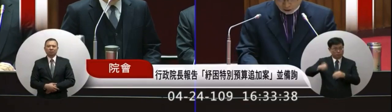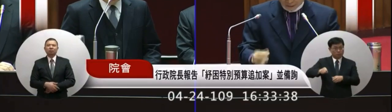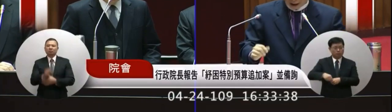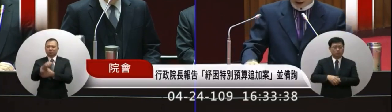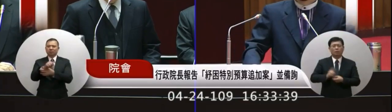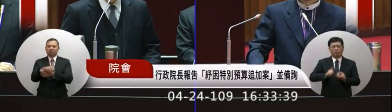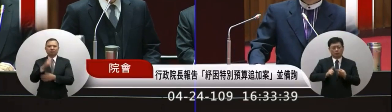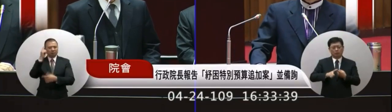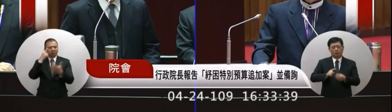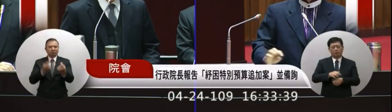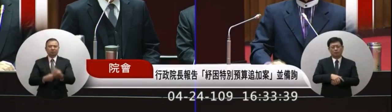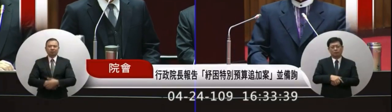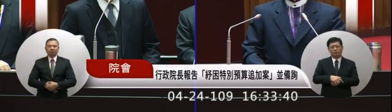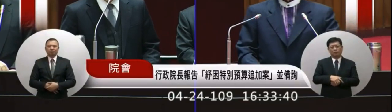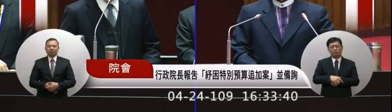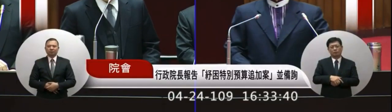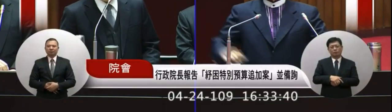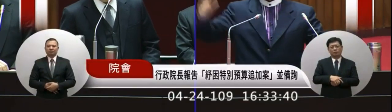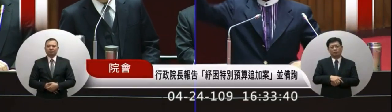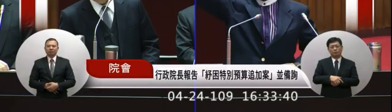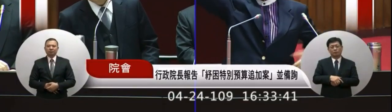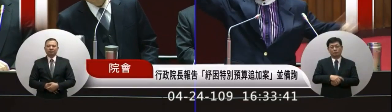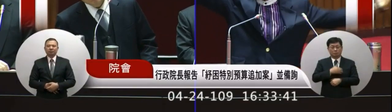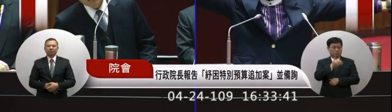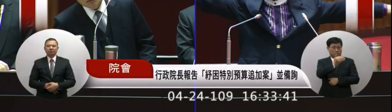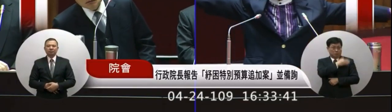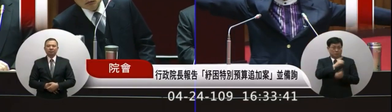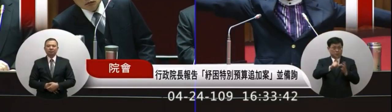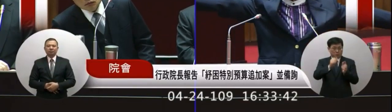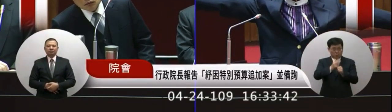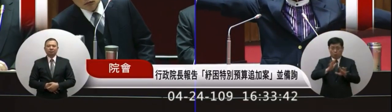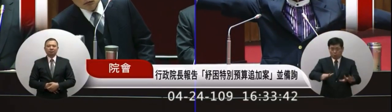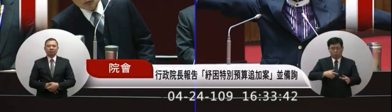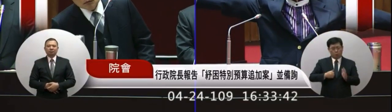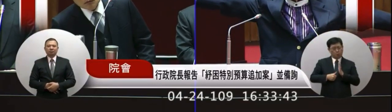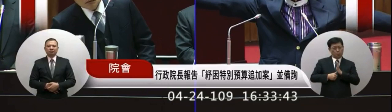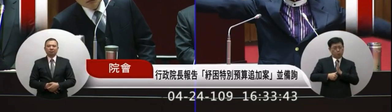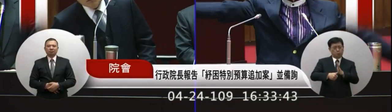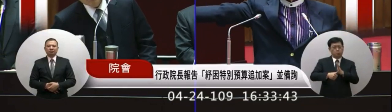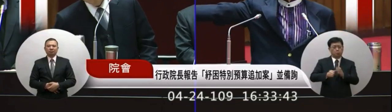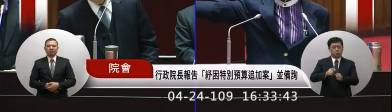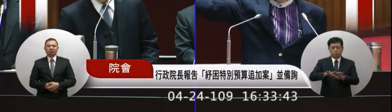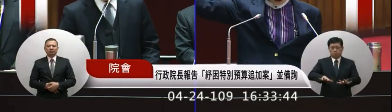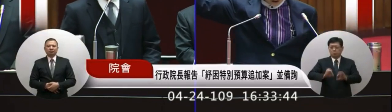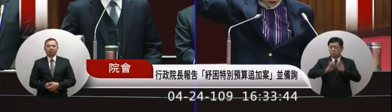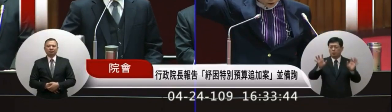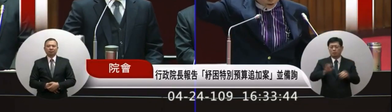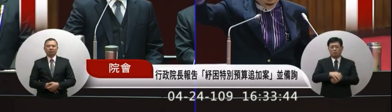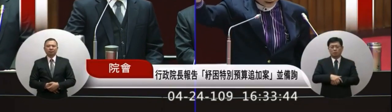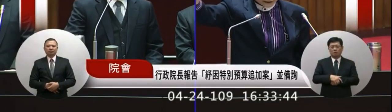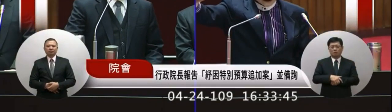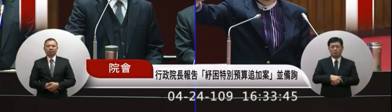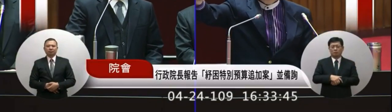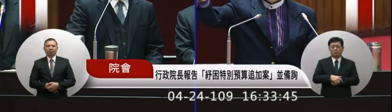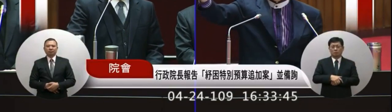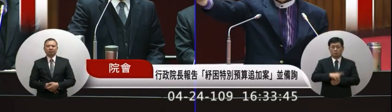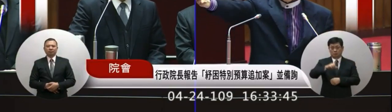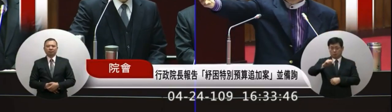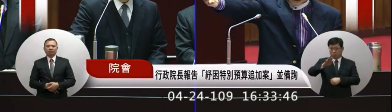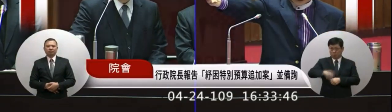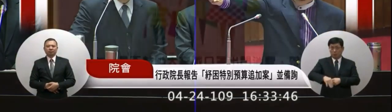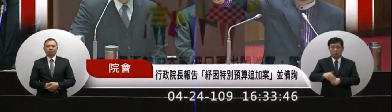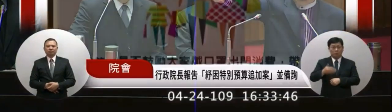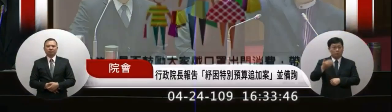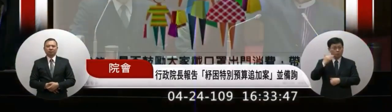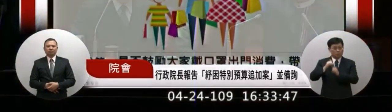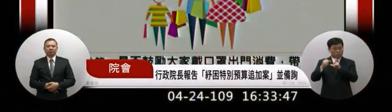同意， 同意嘛哦。所以陈时中嚯、哦、就要上千诶，他说月底没有社